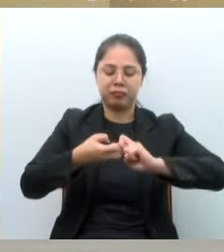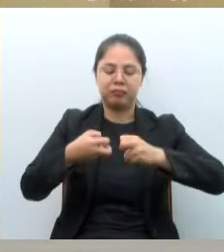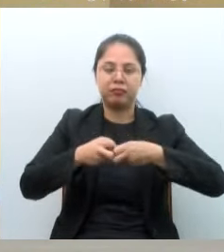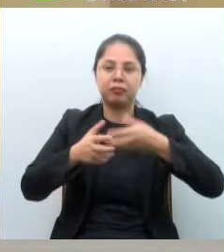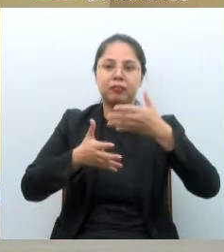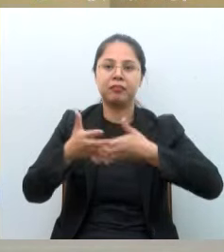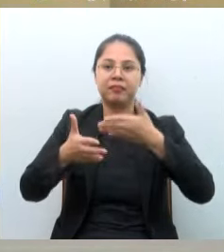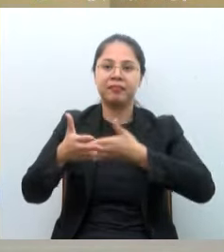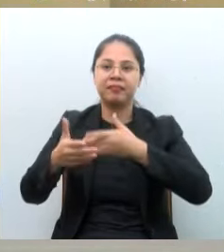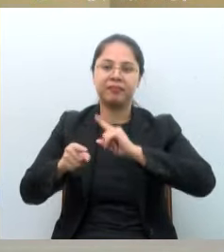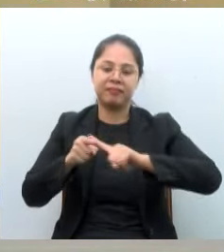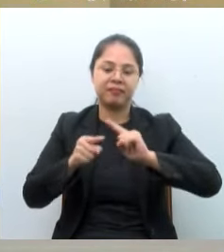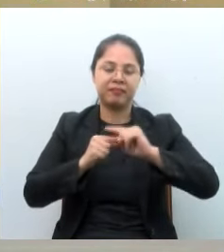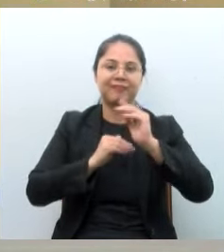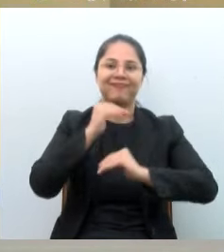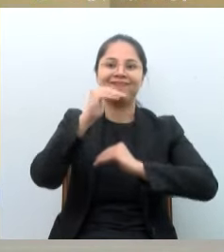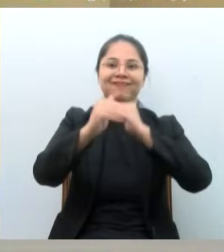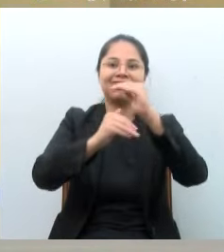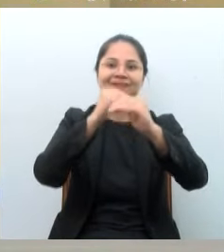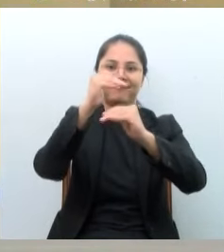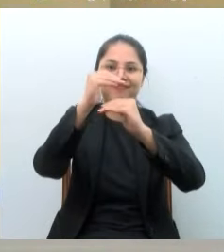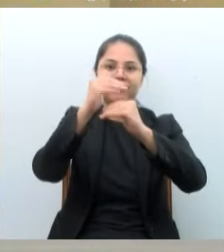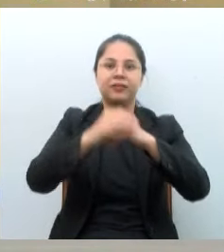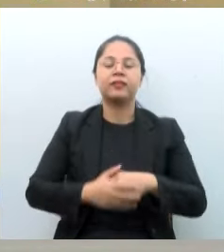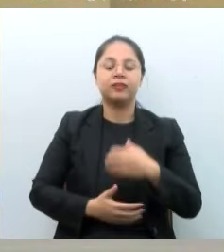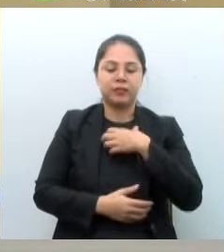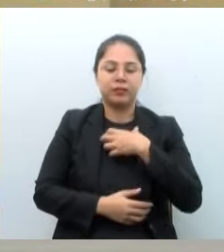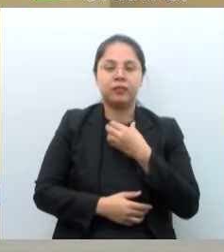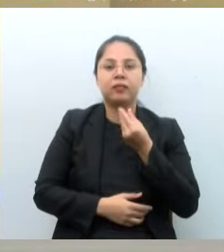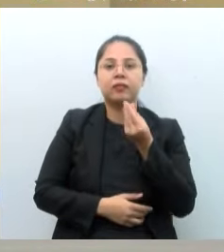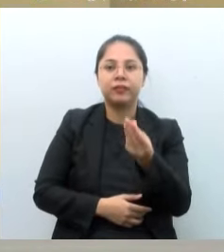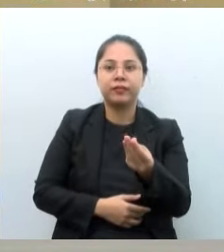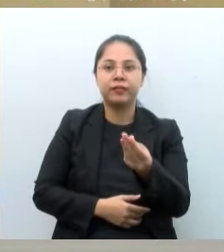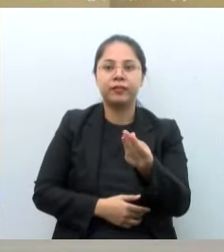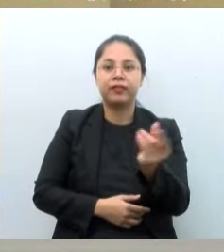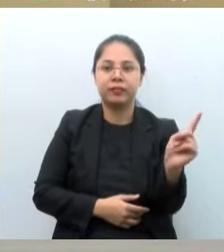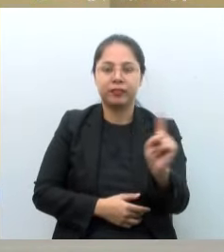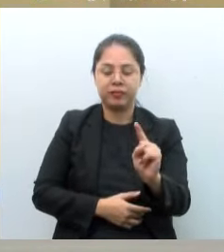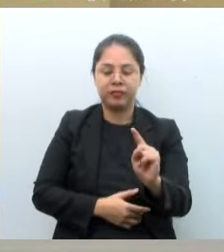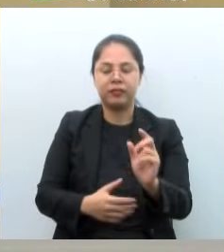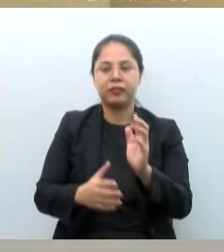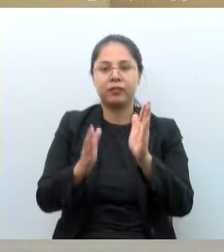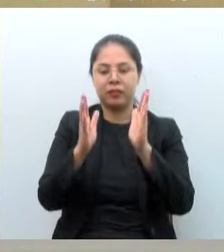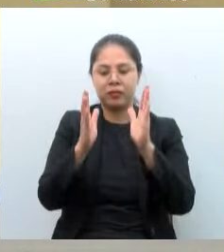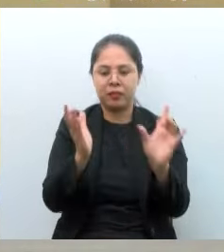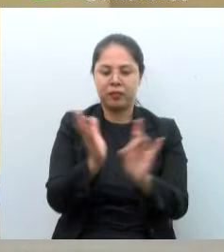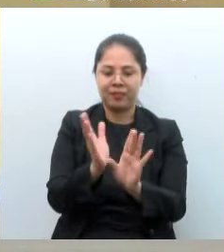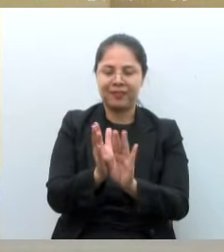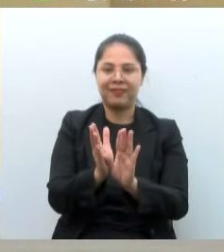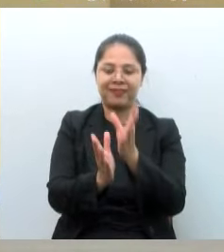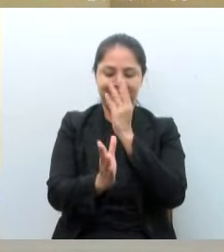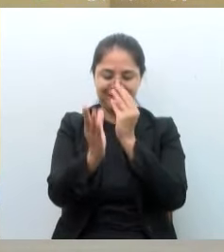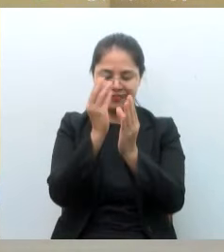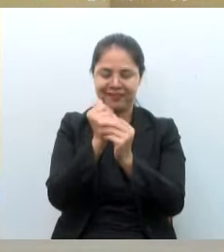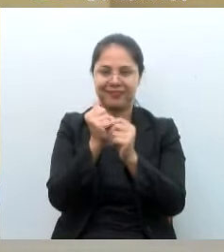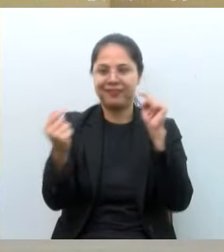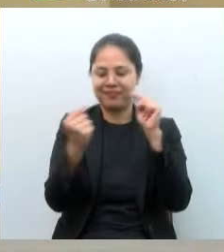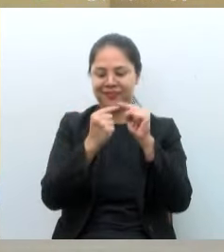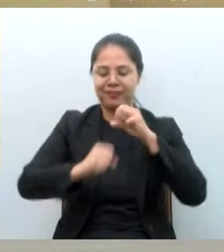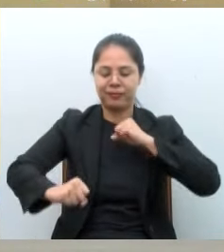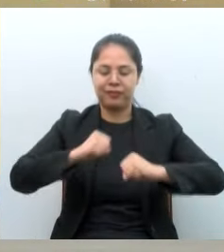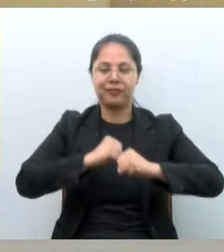ต่างๆในการพัฒนาแล้วก็เพื่อที่จะให้มีคุณภาพของการศึกษาเล่าเรียนของเยาวชนคน